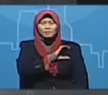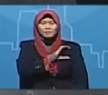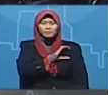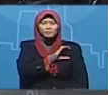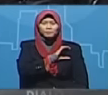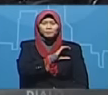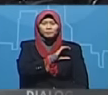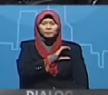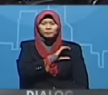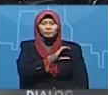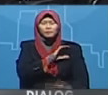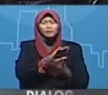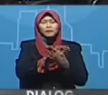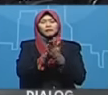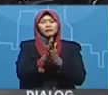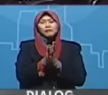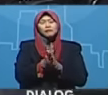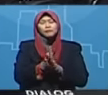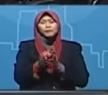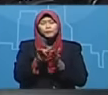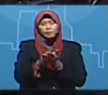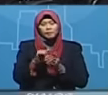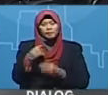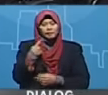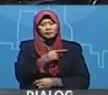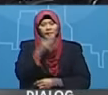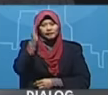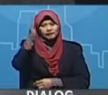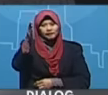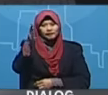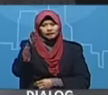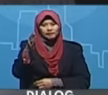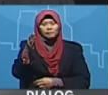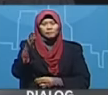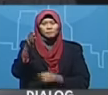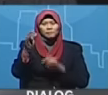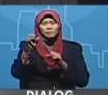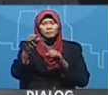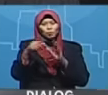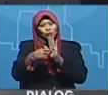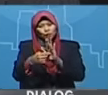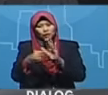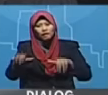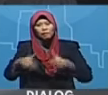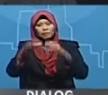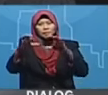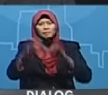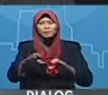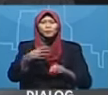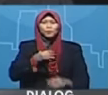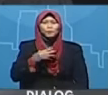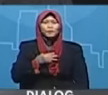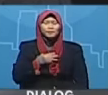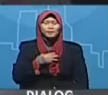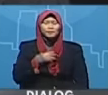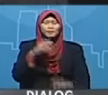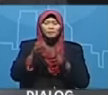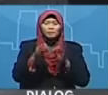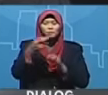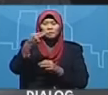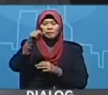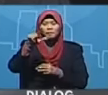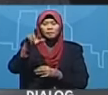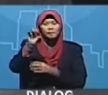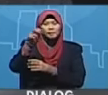sebagainya. Jadi itu kita akan channelkan ke mana mereka untuk buat aduan. Dan kalau ke Kementerian Ahliwal Pengguna ni